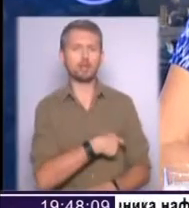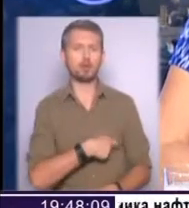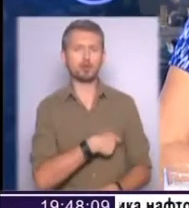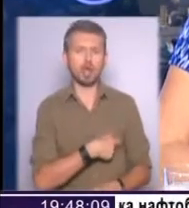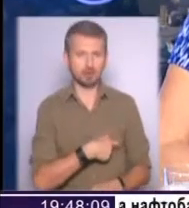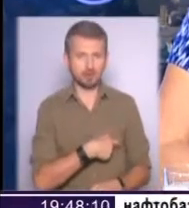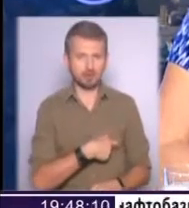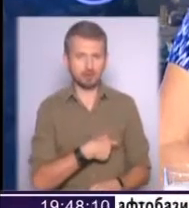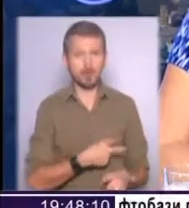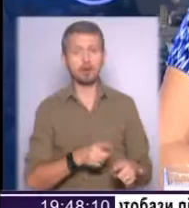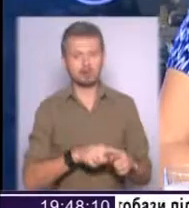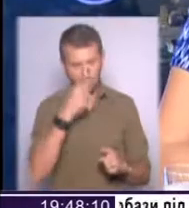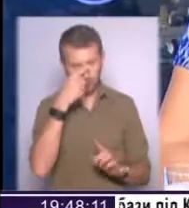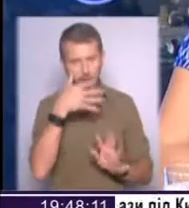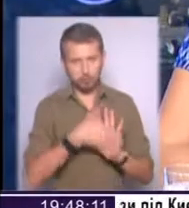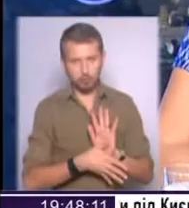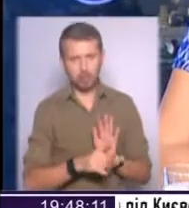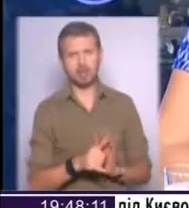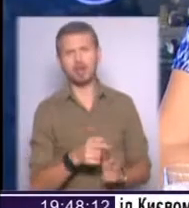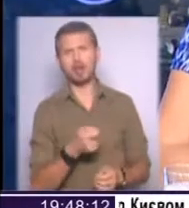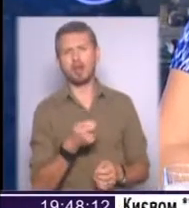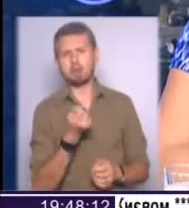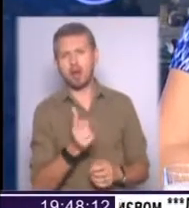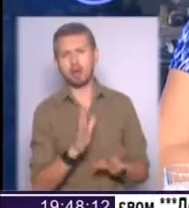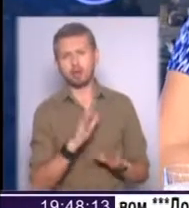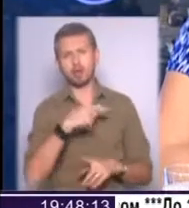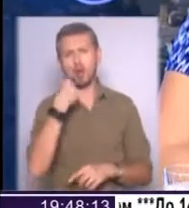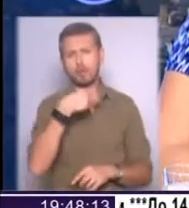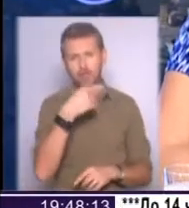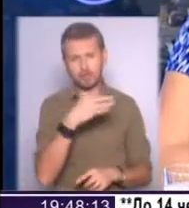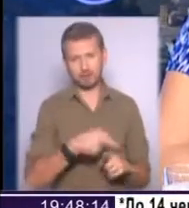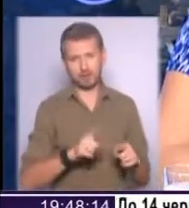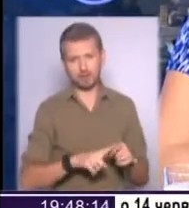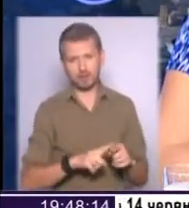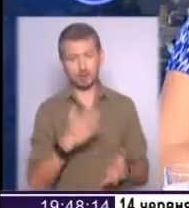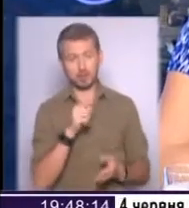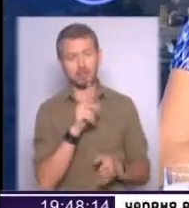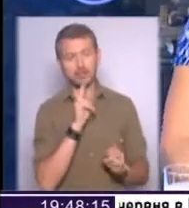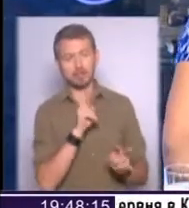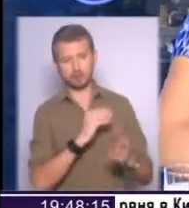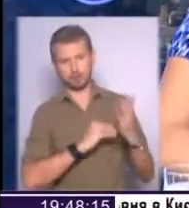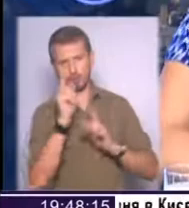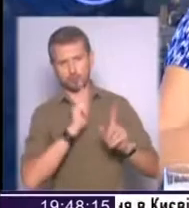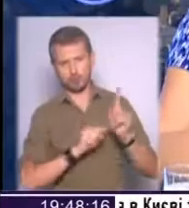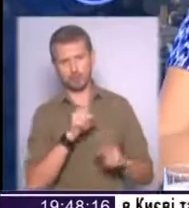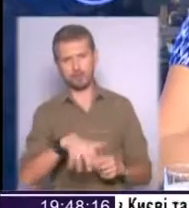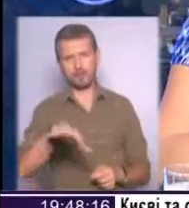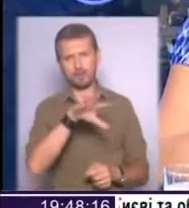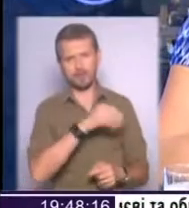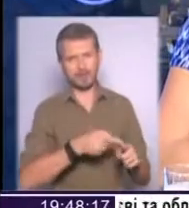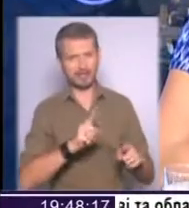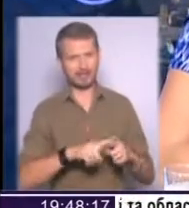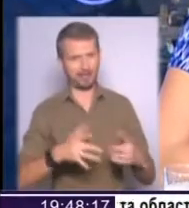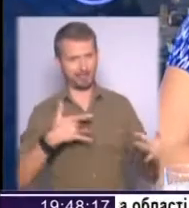корпусу це усвідомлює. І мало говорити тільки про це. Ну, зрештою, якщо ви слідкуєте за Верховною Радою, ви всі ці